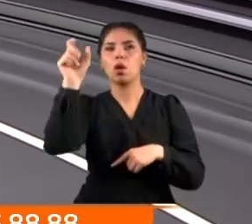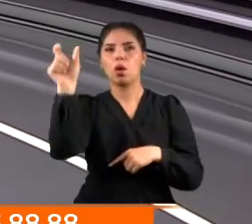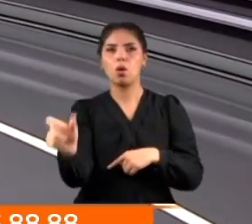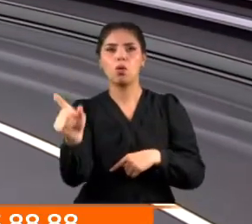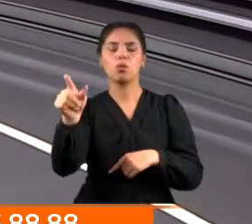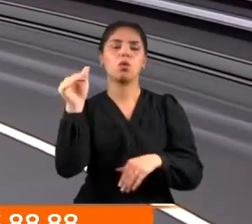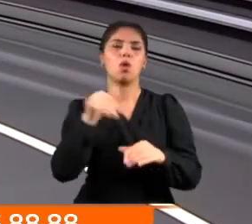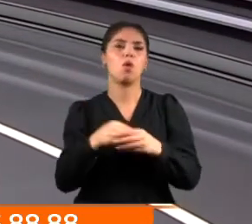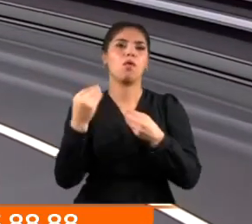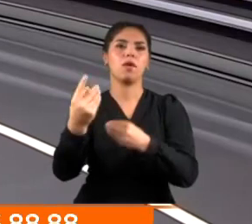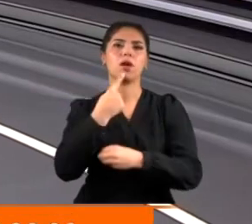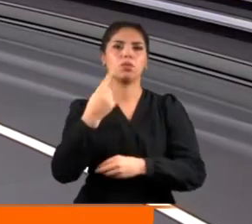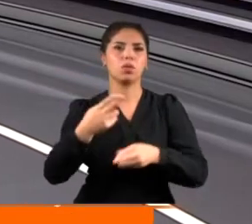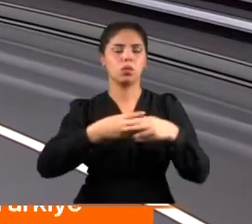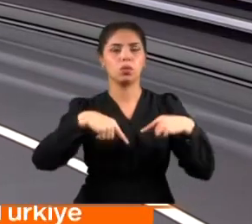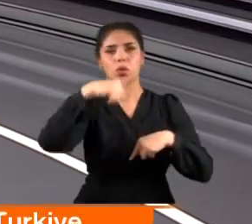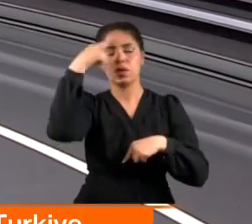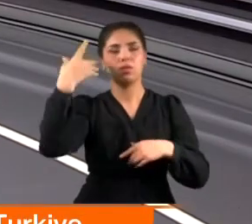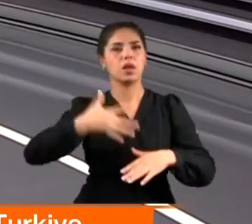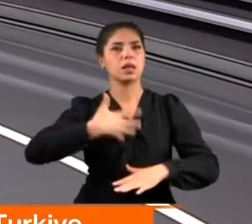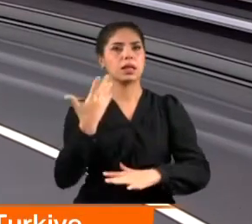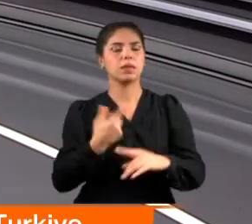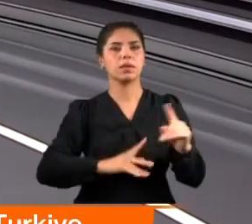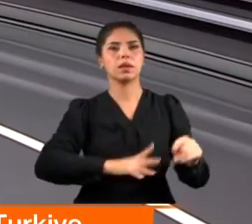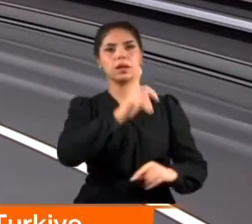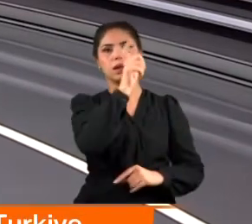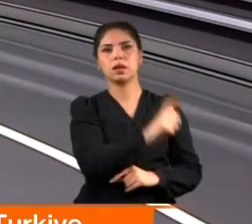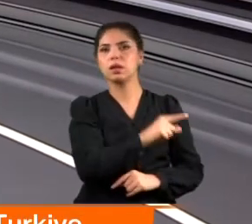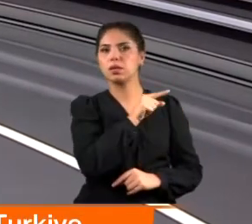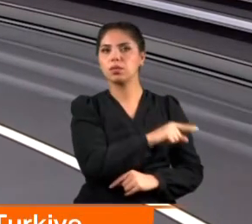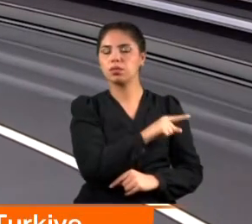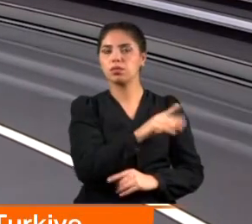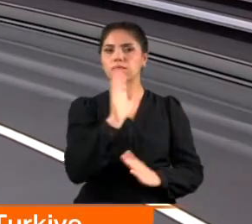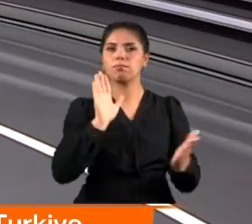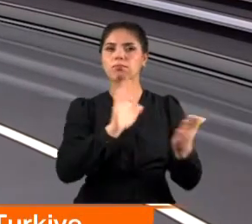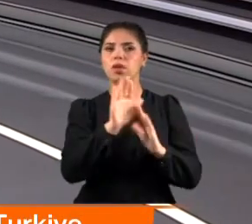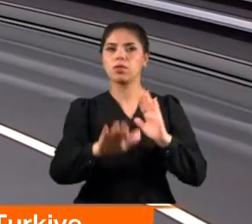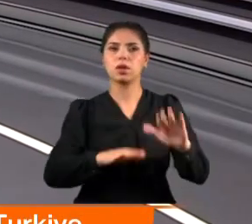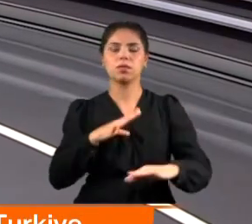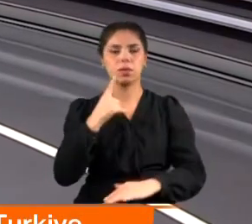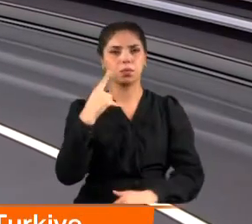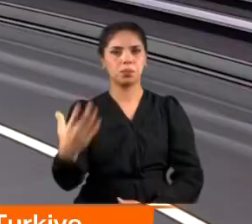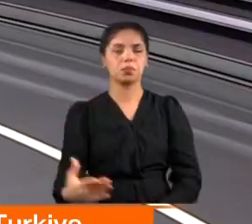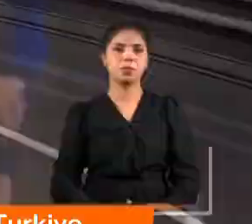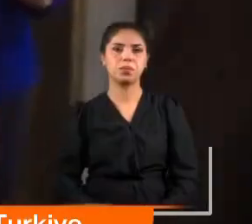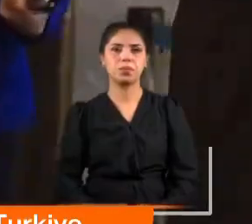vereceğini açıkladı kurultayda işini şansa bırakmak istemeyen kılıçdaroğlu'dan sa karşı hamle gecikmedi